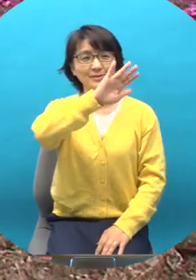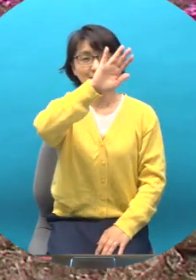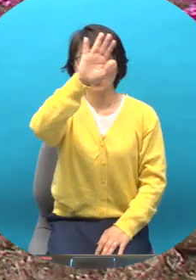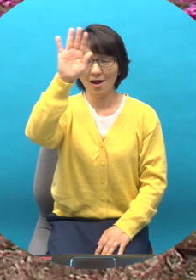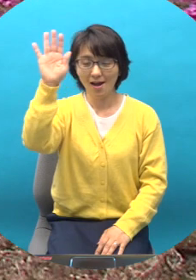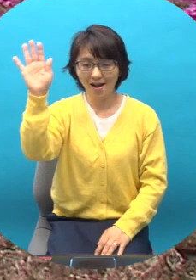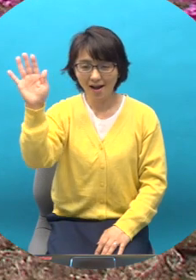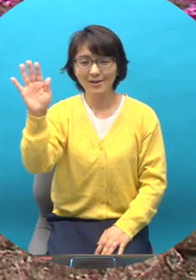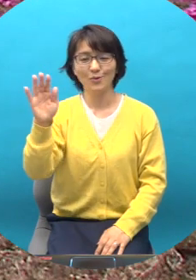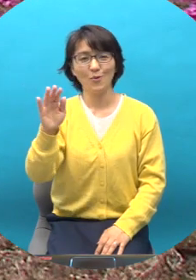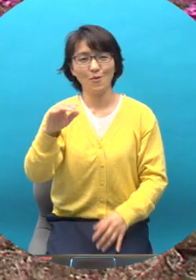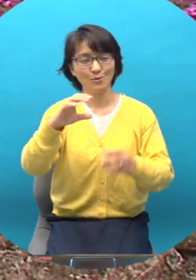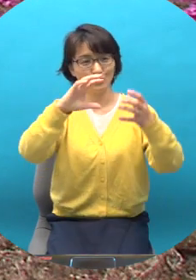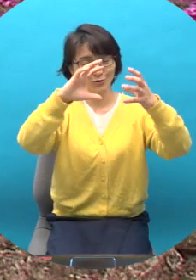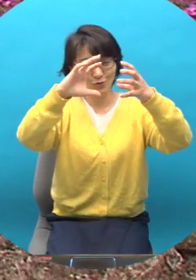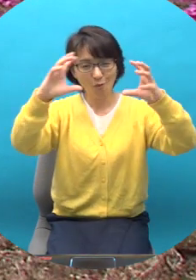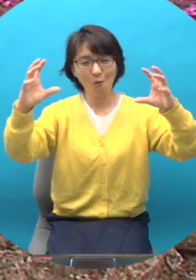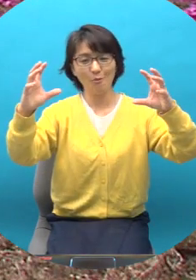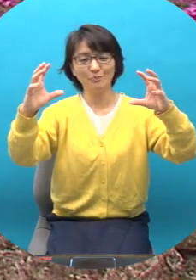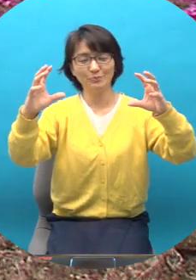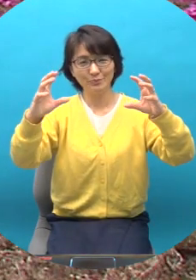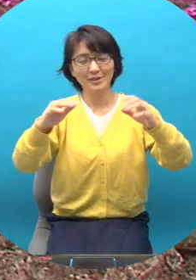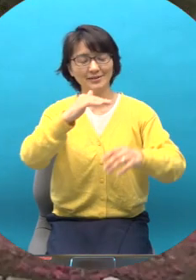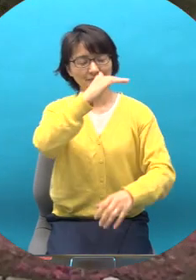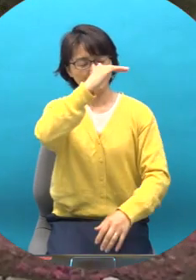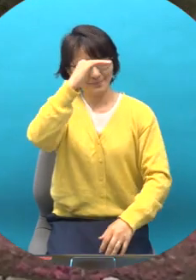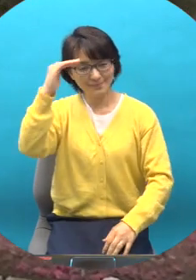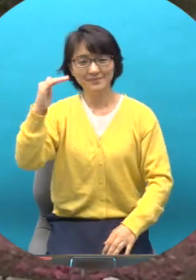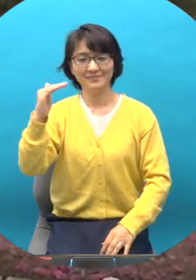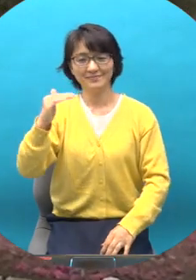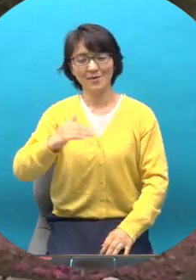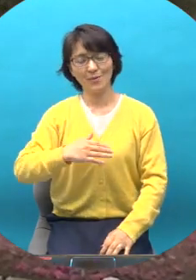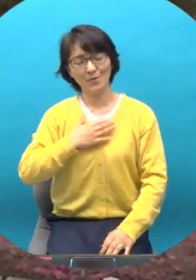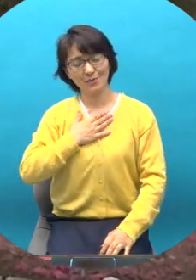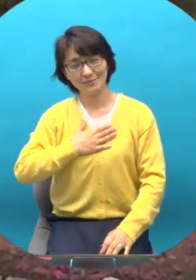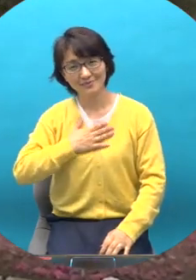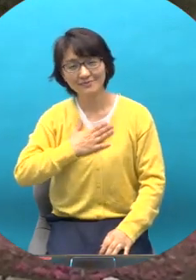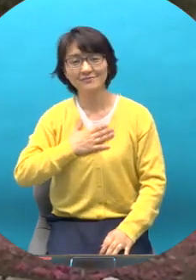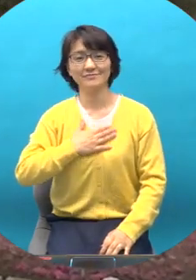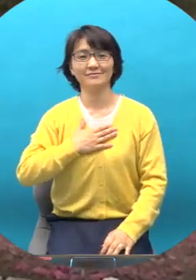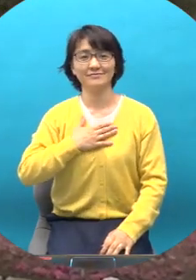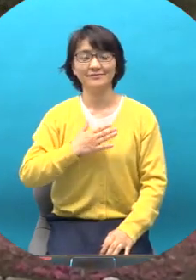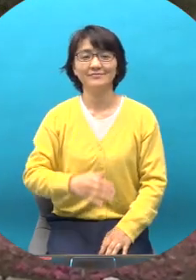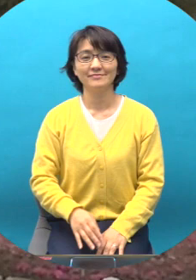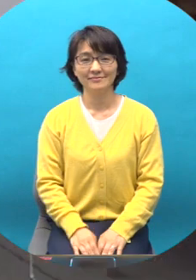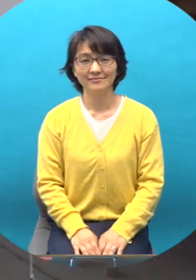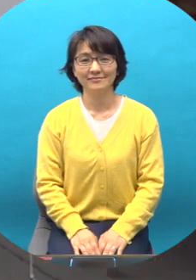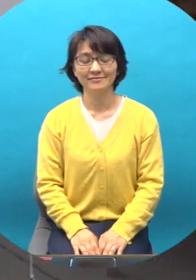青な空と真っ白な雲が取りなす美しさを堪能してください。